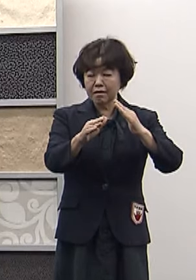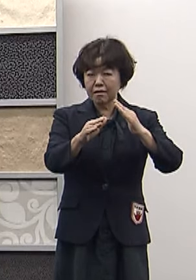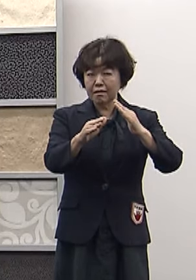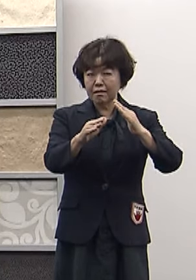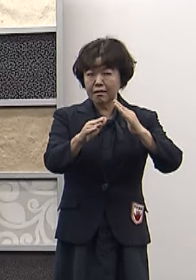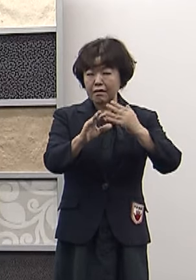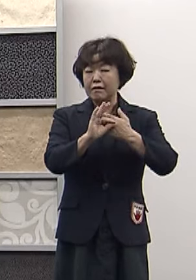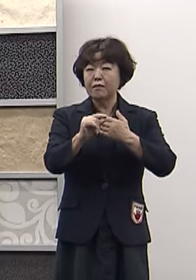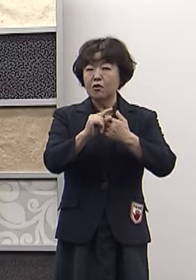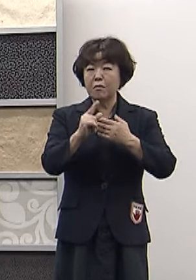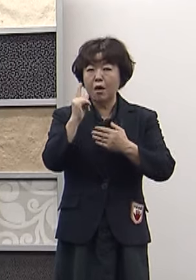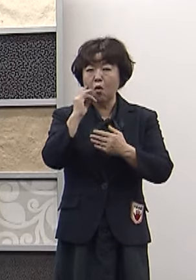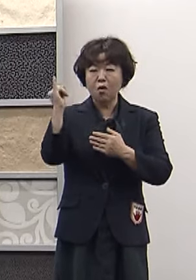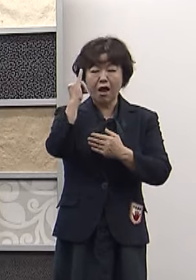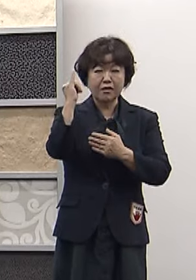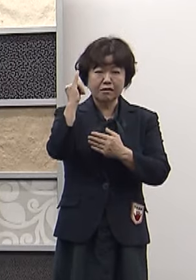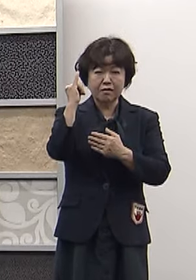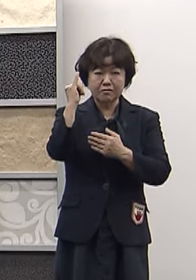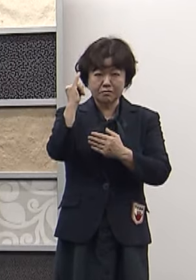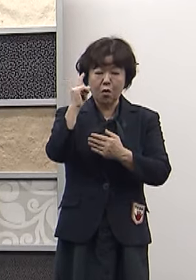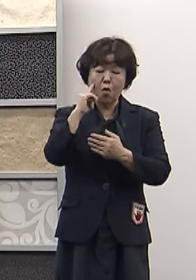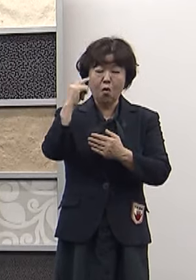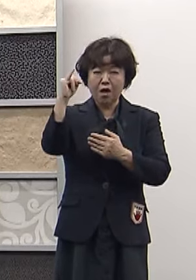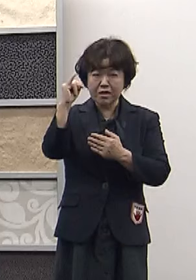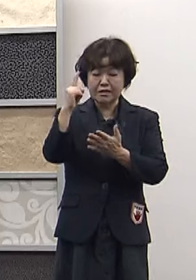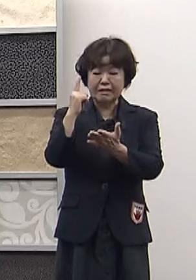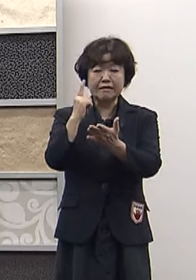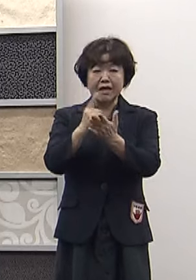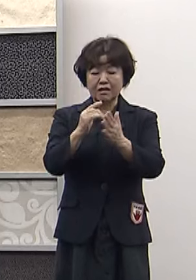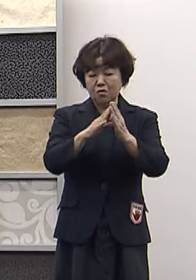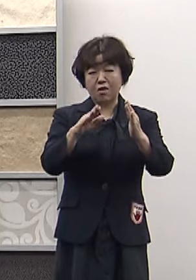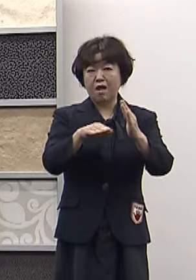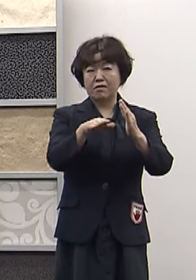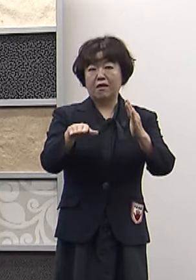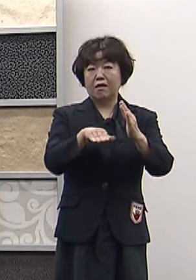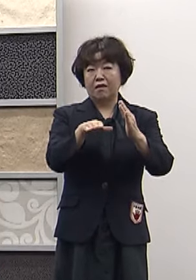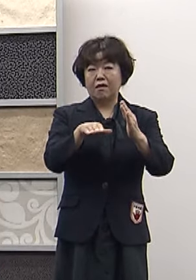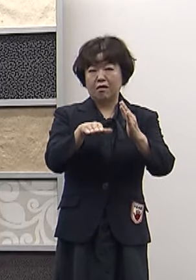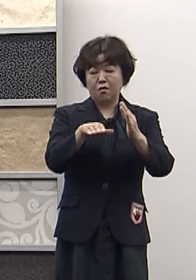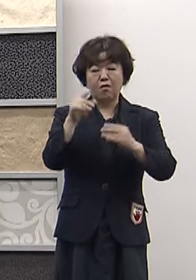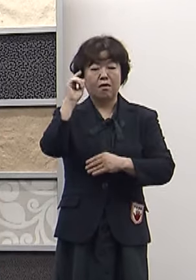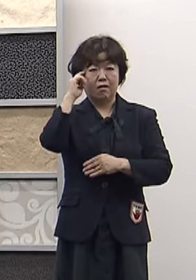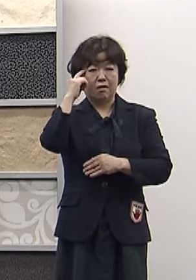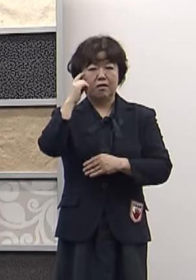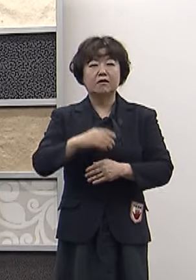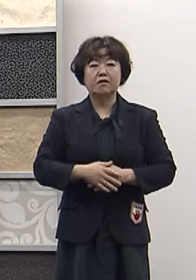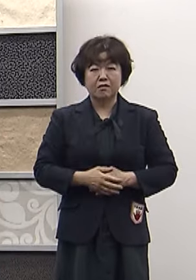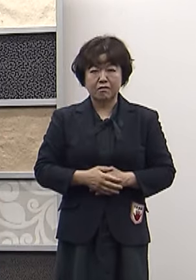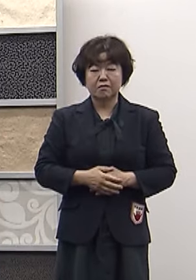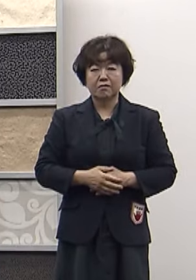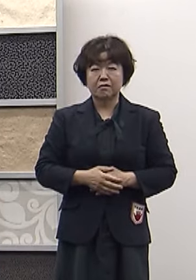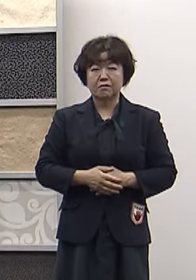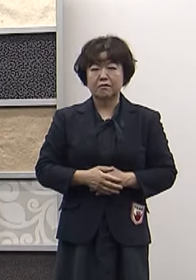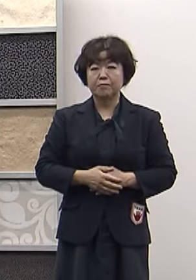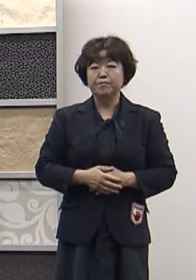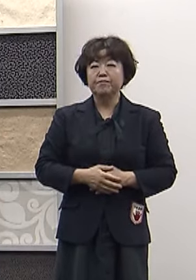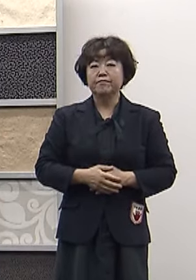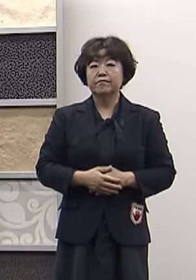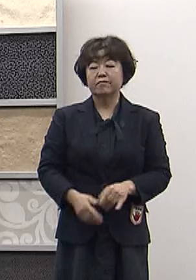の、 女性の皆さん、なんかこう、まあ、一番念頭にありますが、IT に関